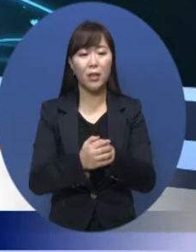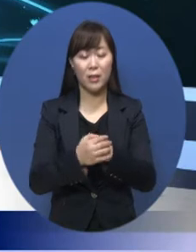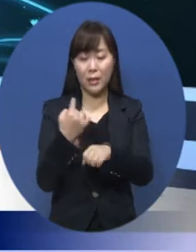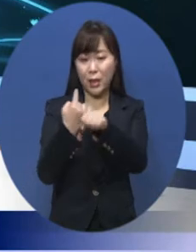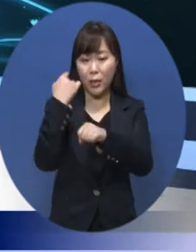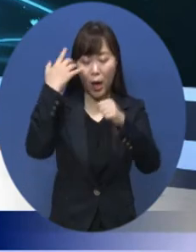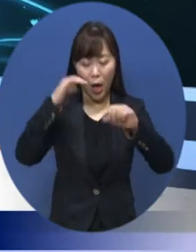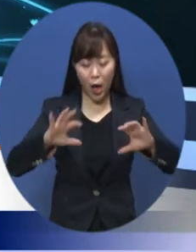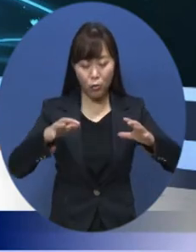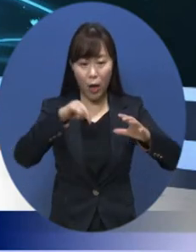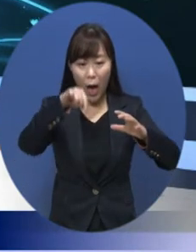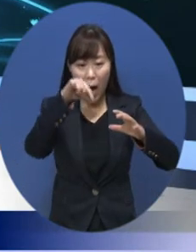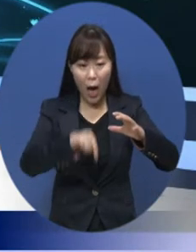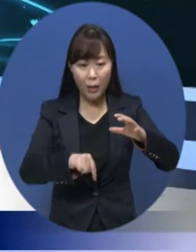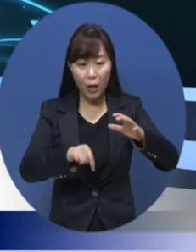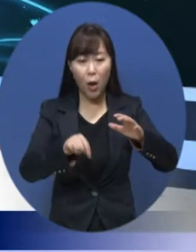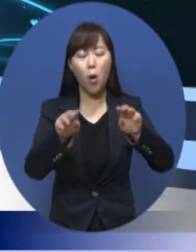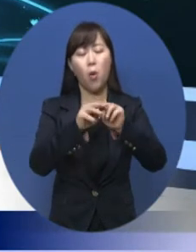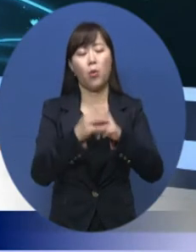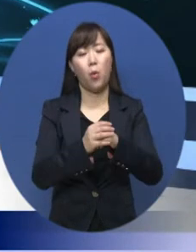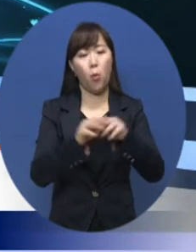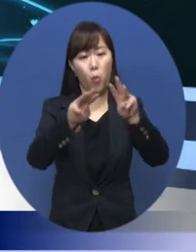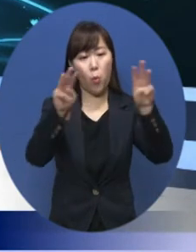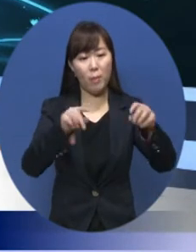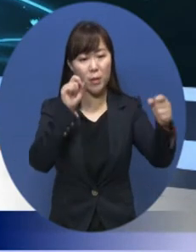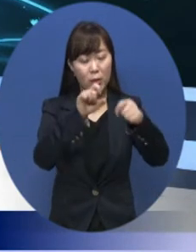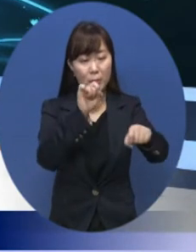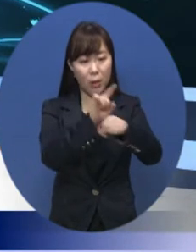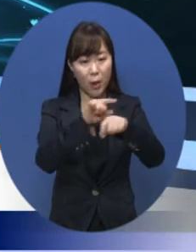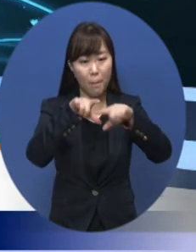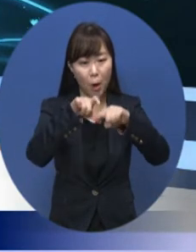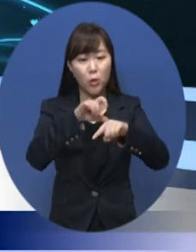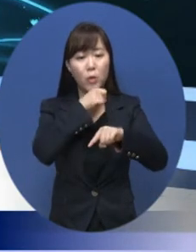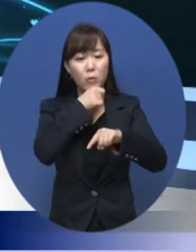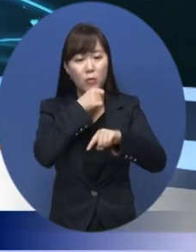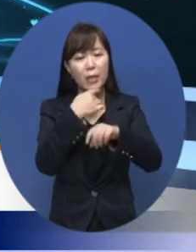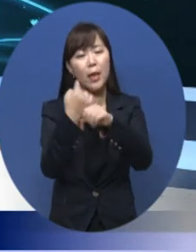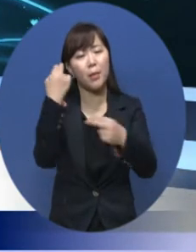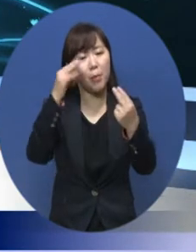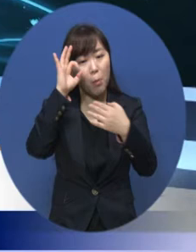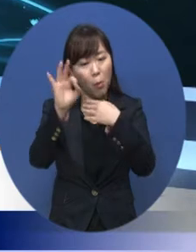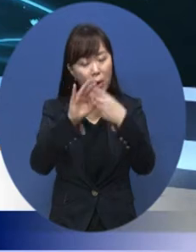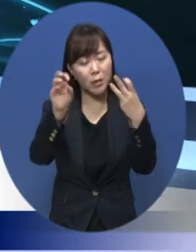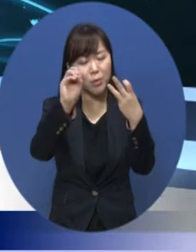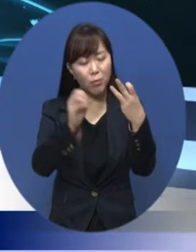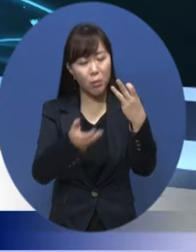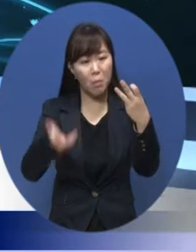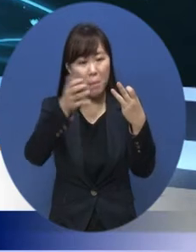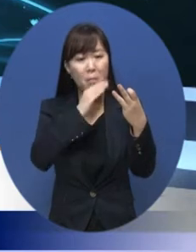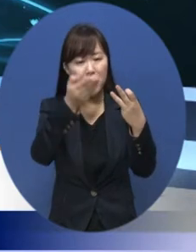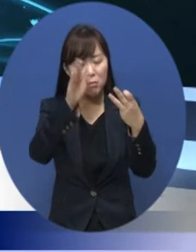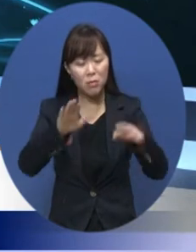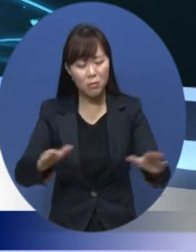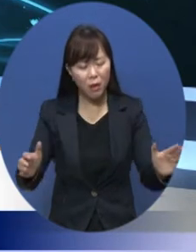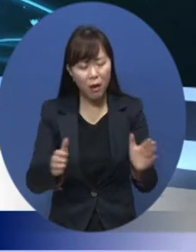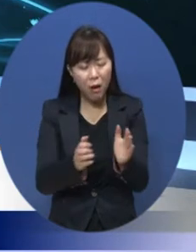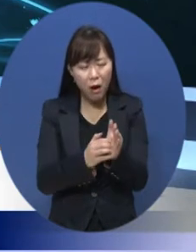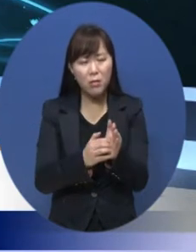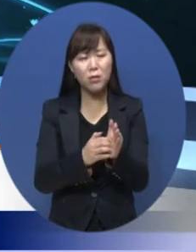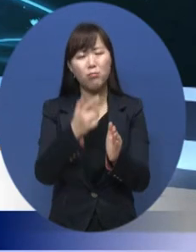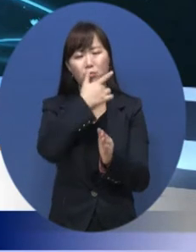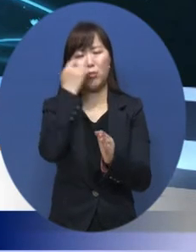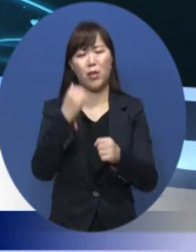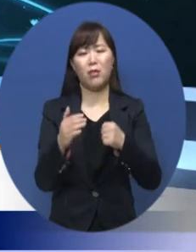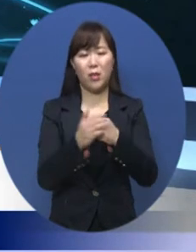지난해 국내의 웹 접근성 평균 점수가 전년 대비 13% 향상됐지만 아직까지는 낮은 수준으로